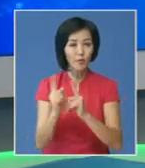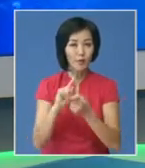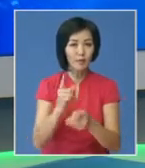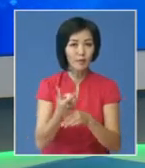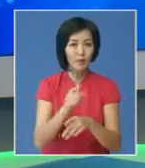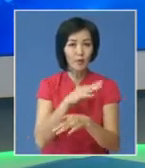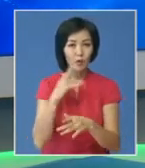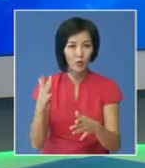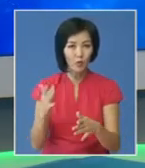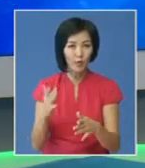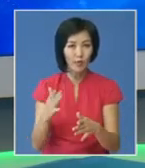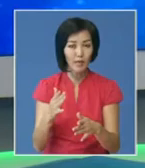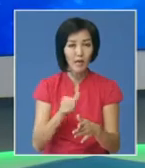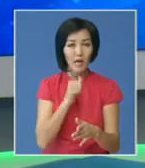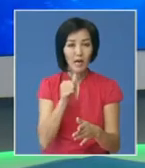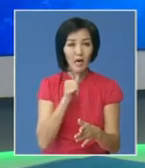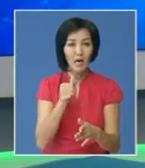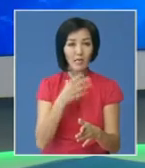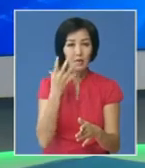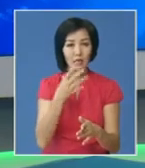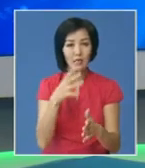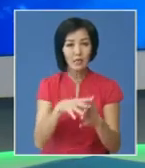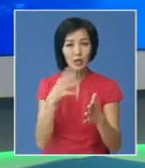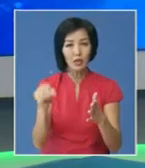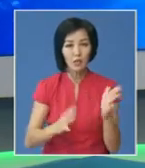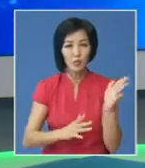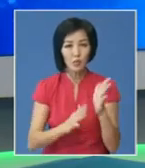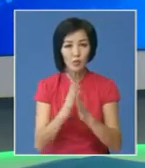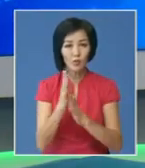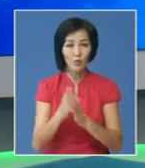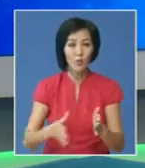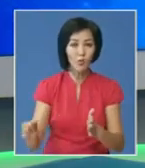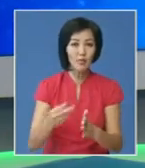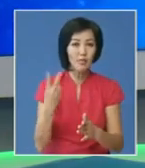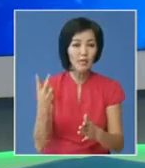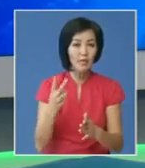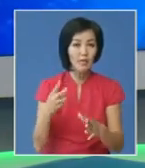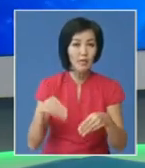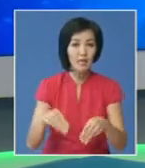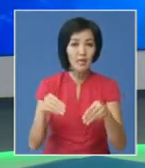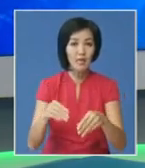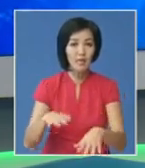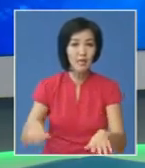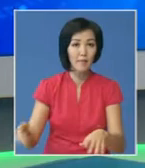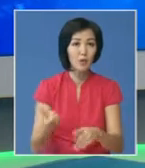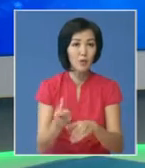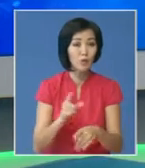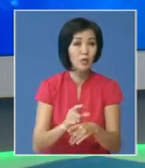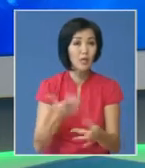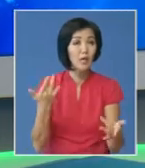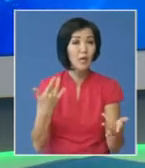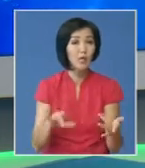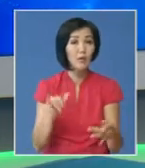көп. Соның бірі қант қызылшасын өсіру ісі. Екі облыста тәтті түбір егетін аймақ. Сондықтан жетісулықтар жамбылдық